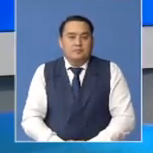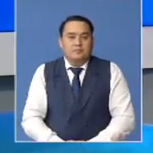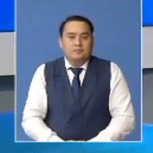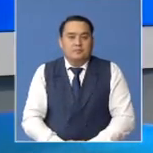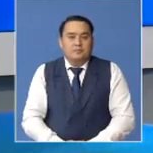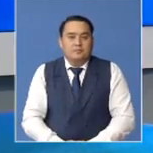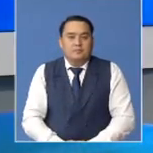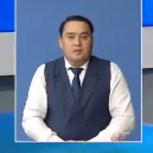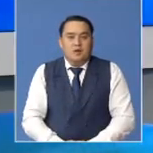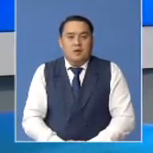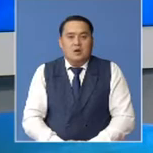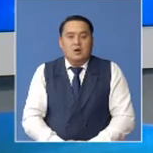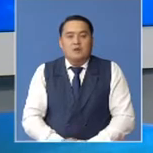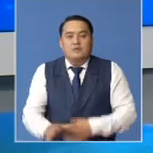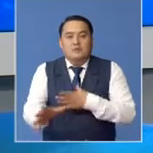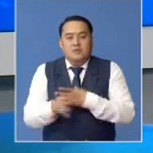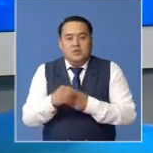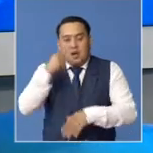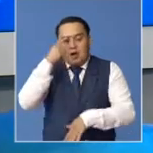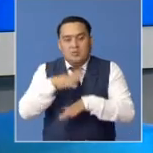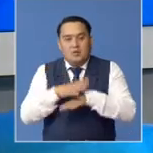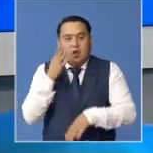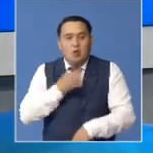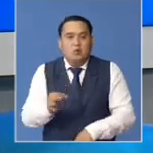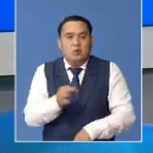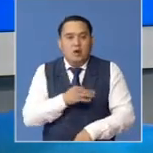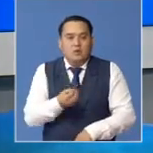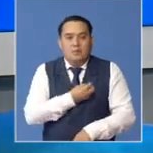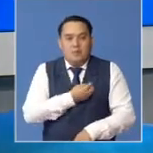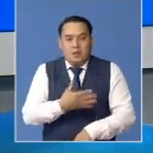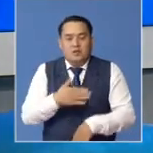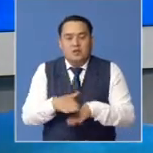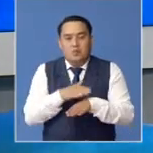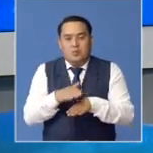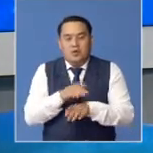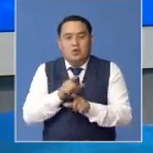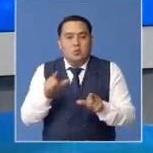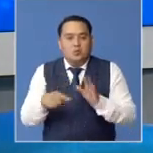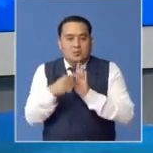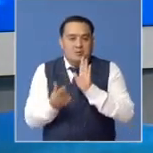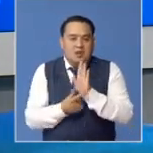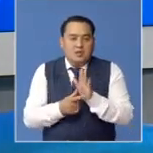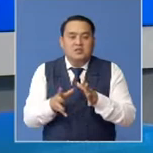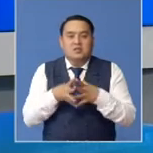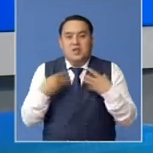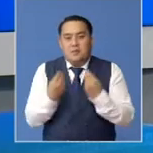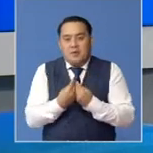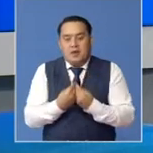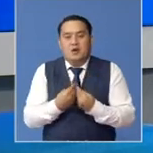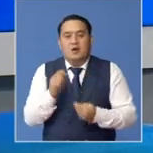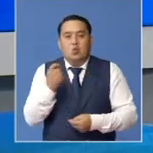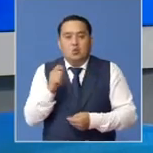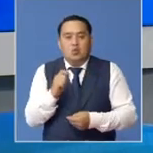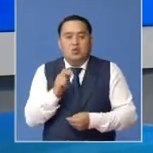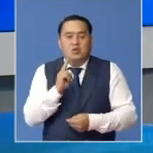Долгожданное новоселье. Усилиями руководства Алматинской области и неравнодушными меценатами региона 17 семей из Капшигая получили заветные